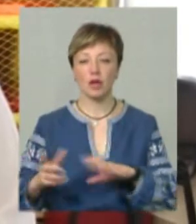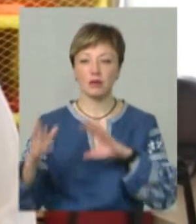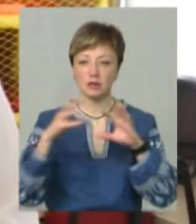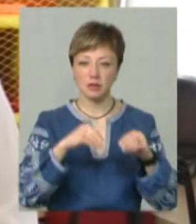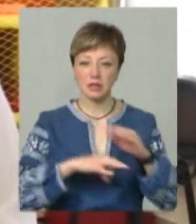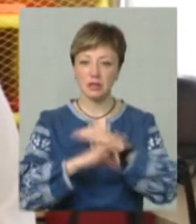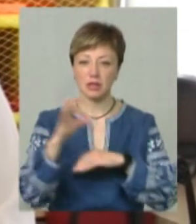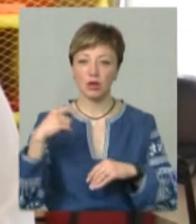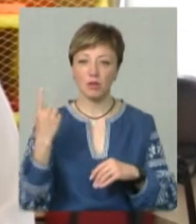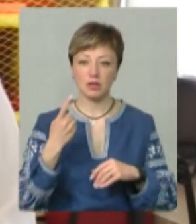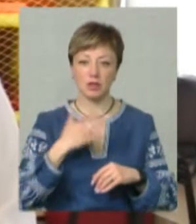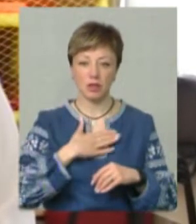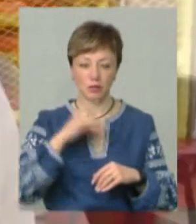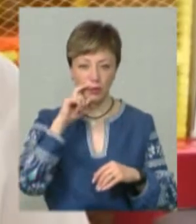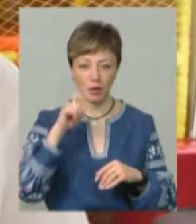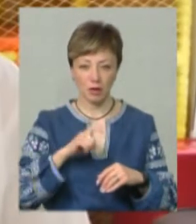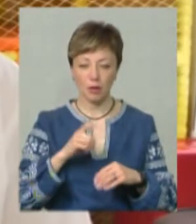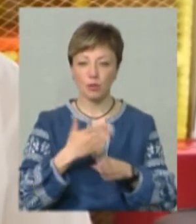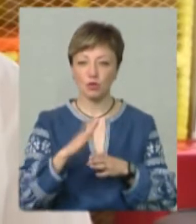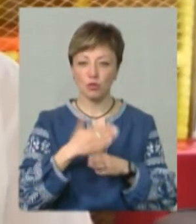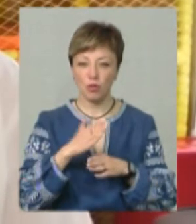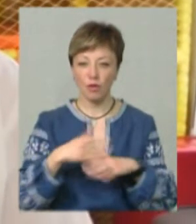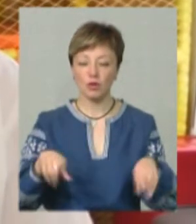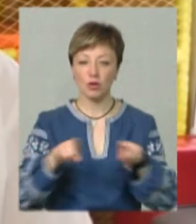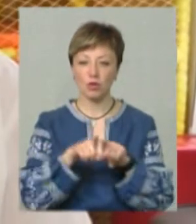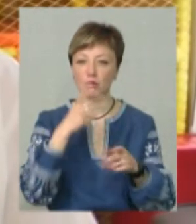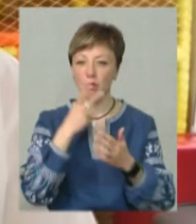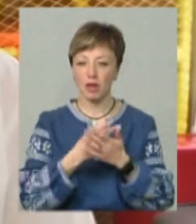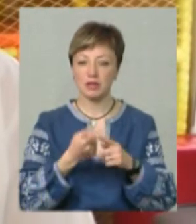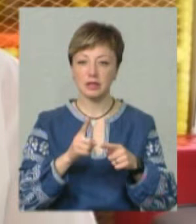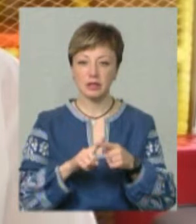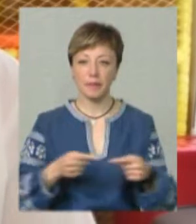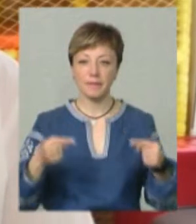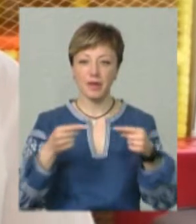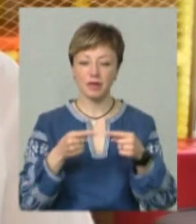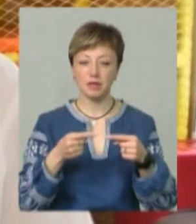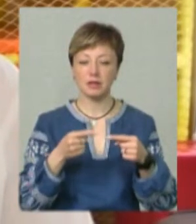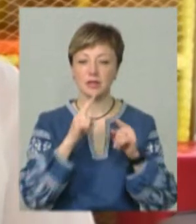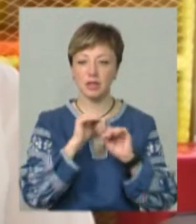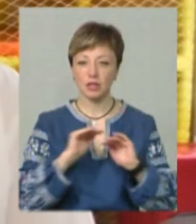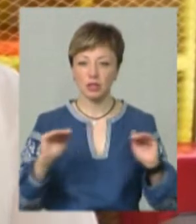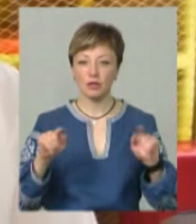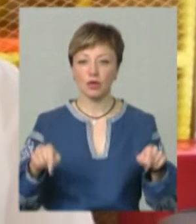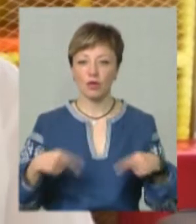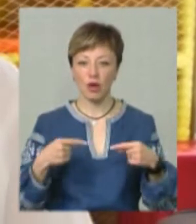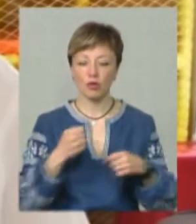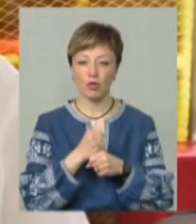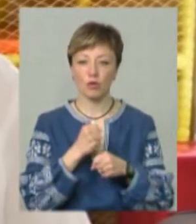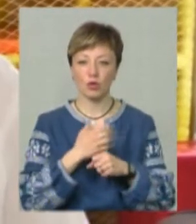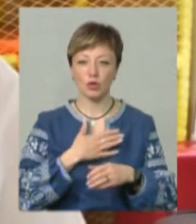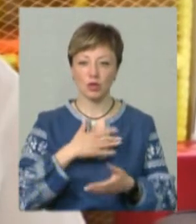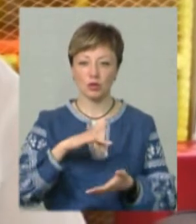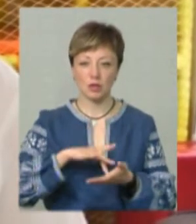їхали зі східних областей нашої України. Поступово ми також, бачачи це певне затишчя, ми відновляємо роботу